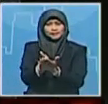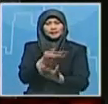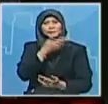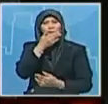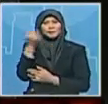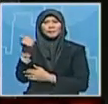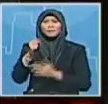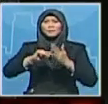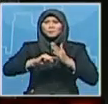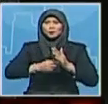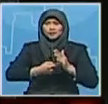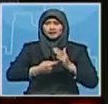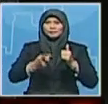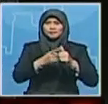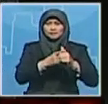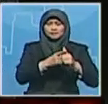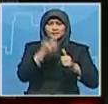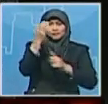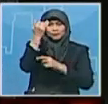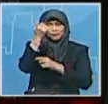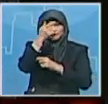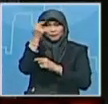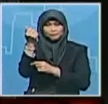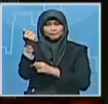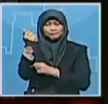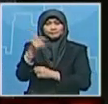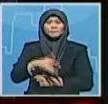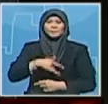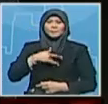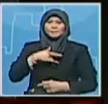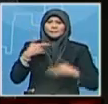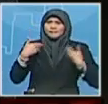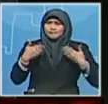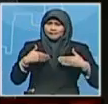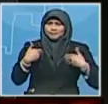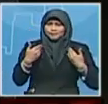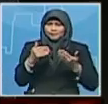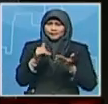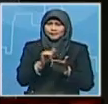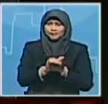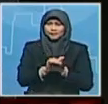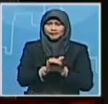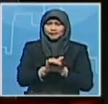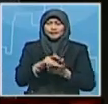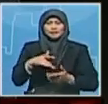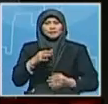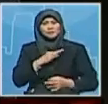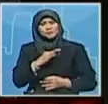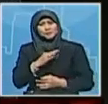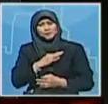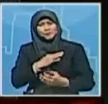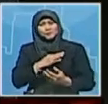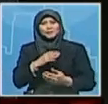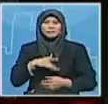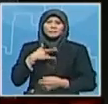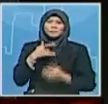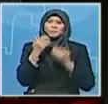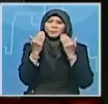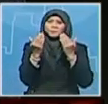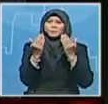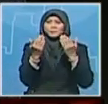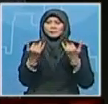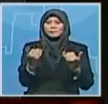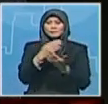kita mulakan di situ terlebih dahulu kerana rasa girangnya masih ada, rasa keterujaan dan rasa syukur itu masih ada.